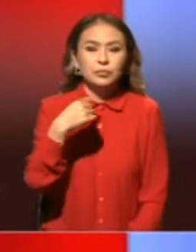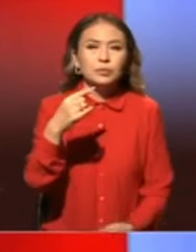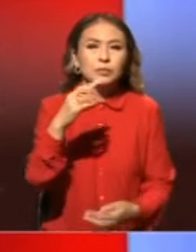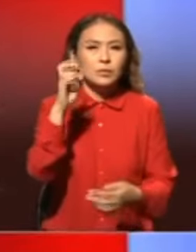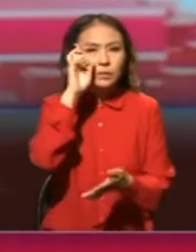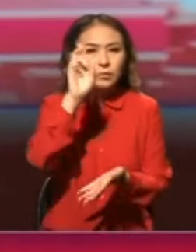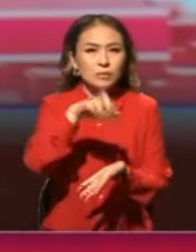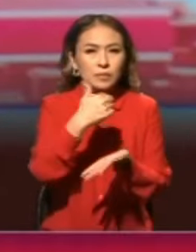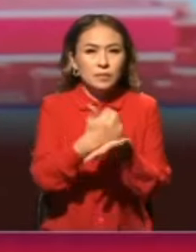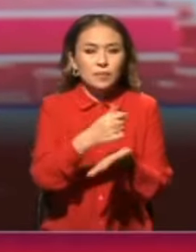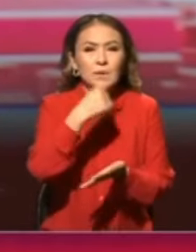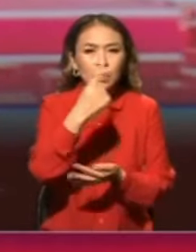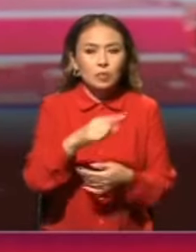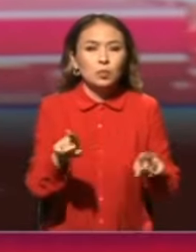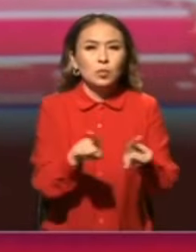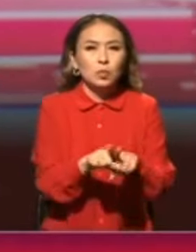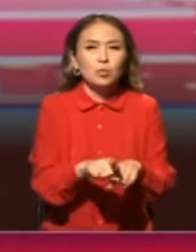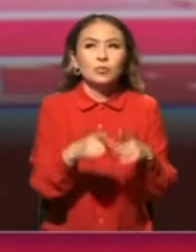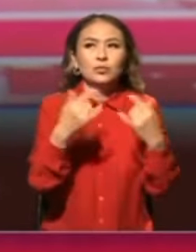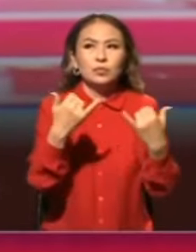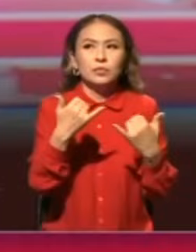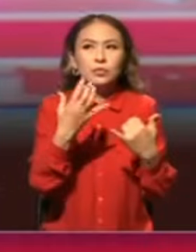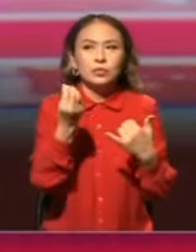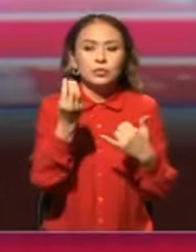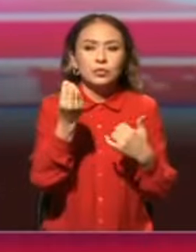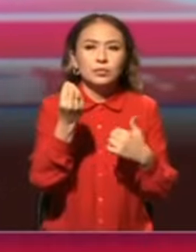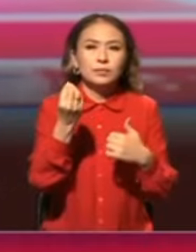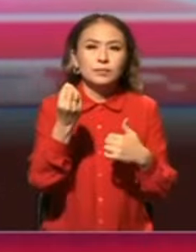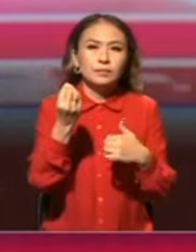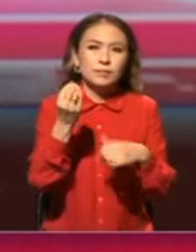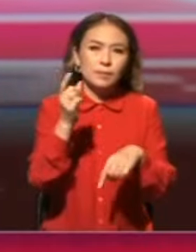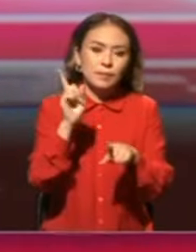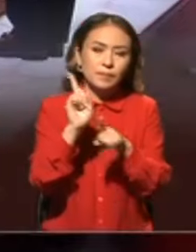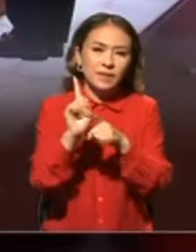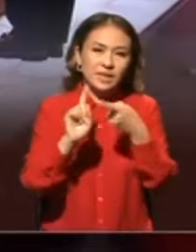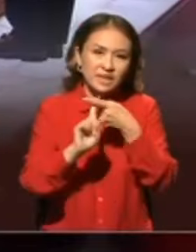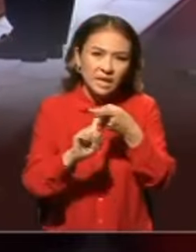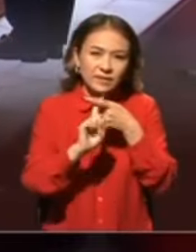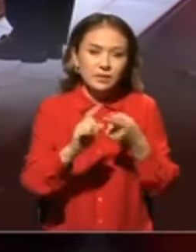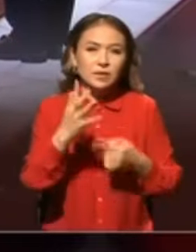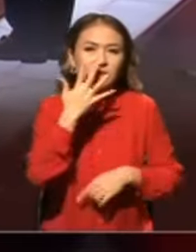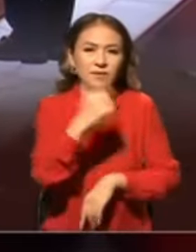мемлекет басшысы. Десе де біз әлі импортқа тәуелді екеніміз жасырын емес.